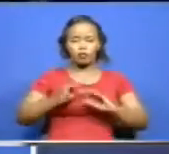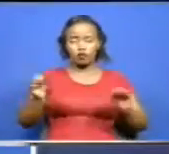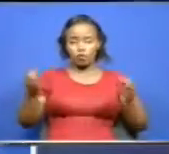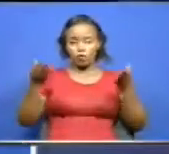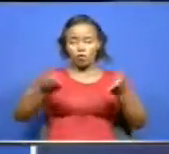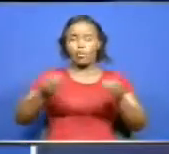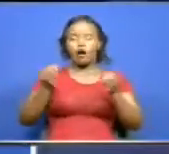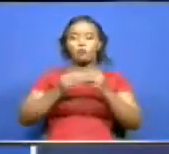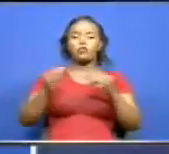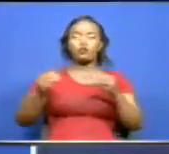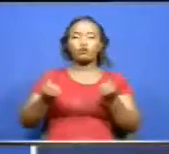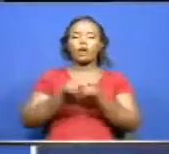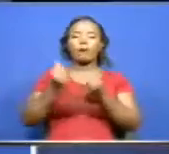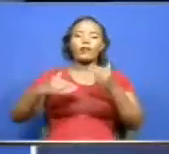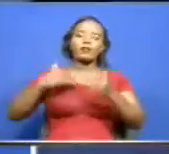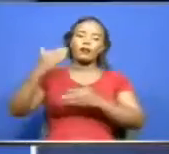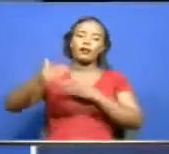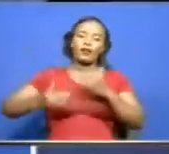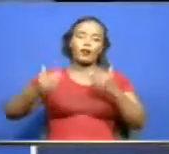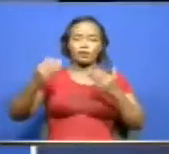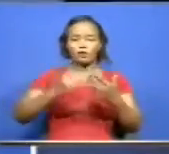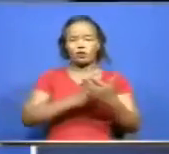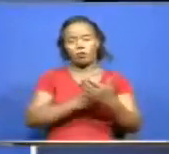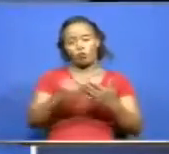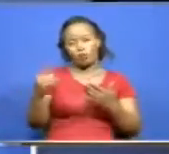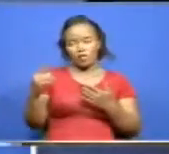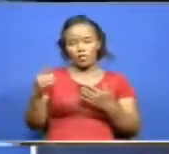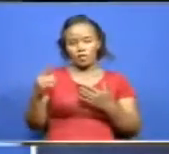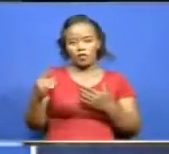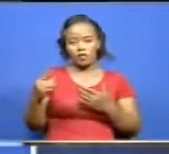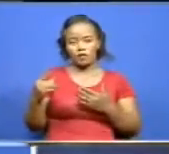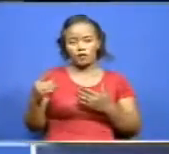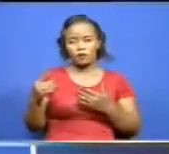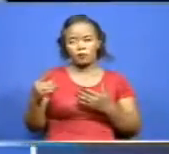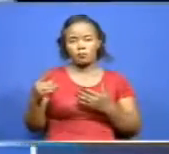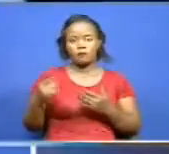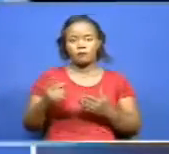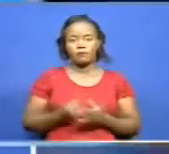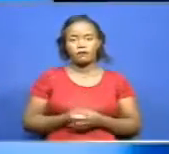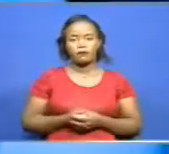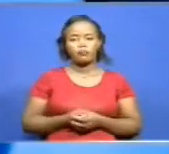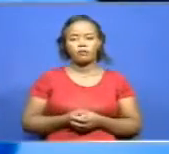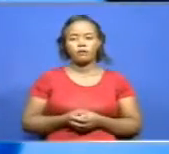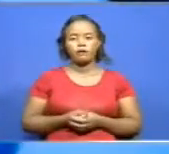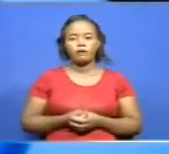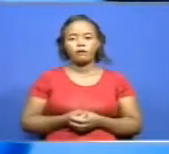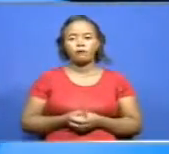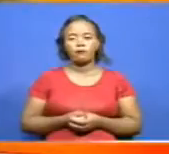lijalo. Nikiripotia Darubini ya Channel 1, naitwa Gladys Mongai.